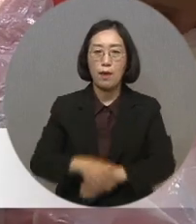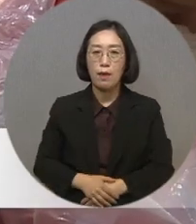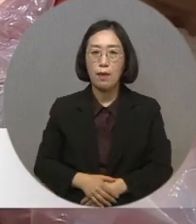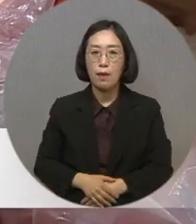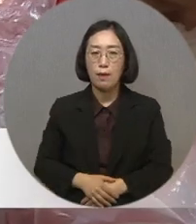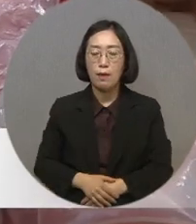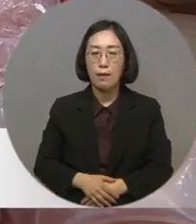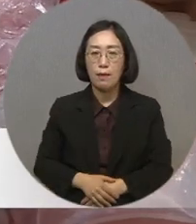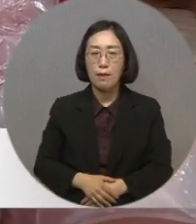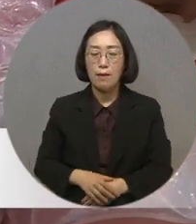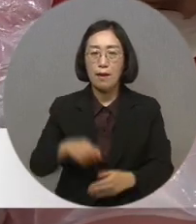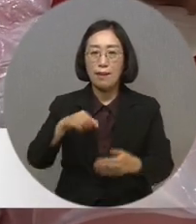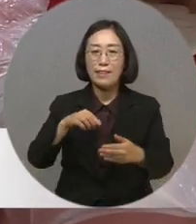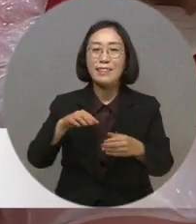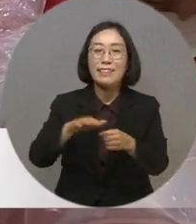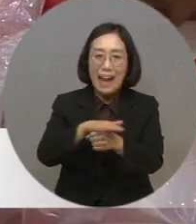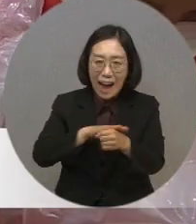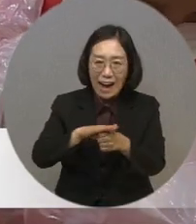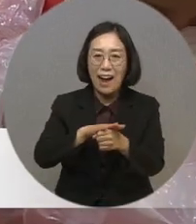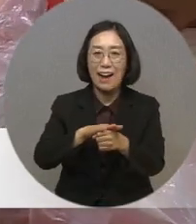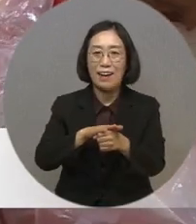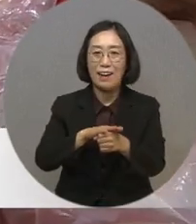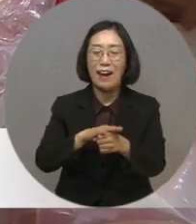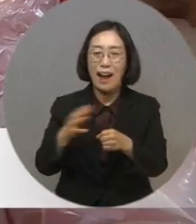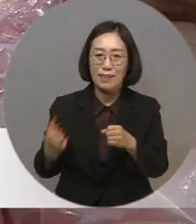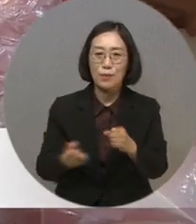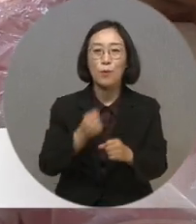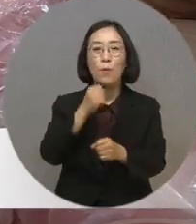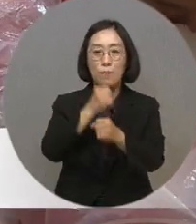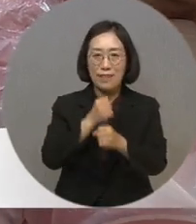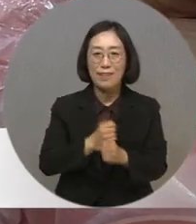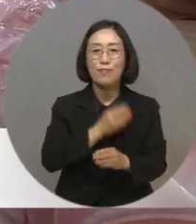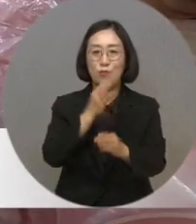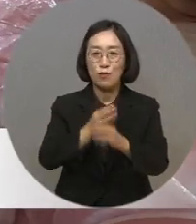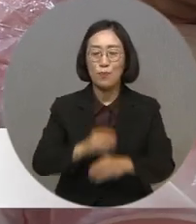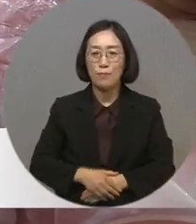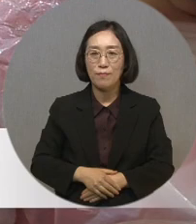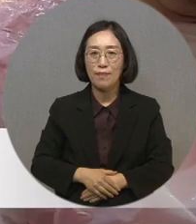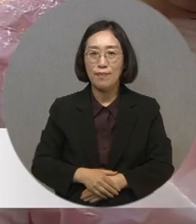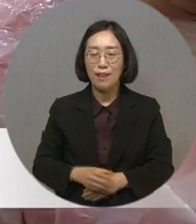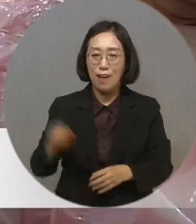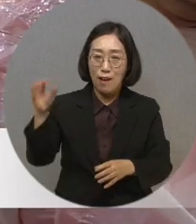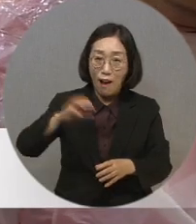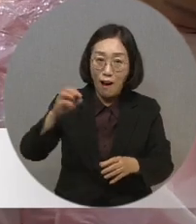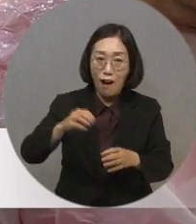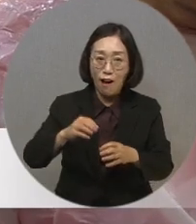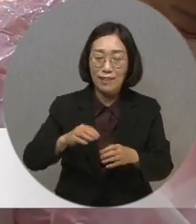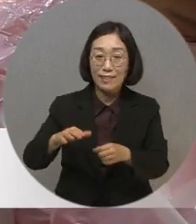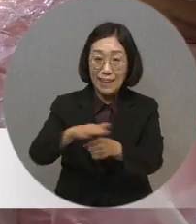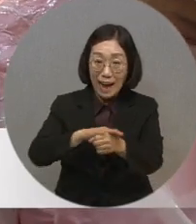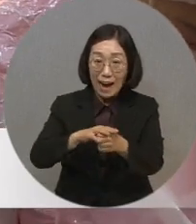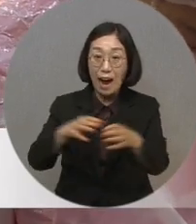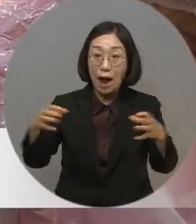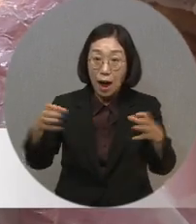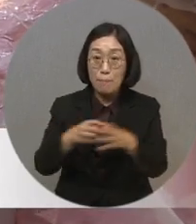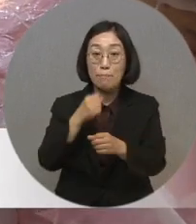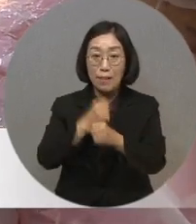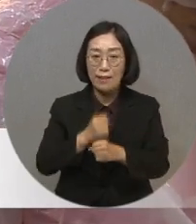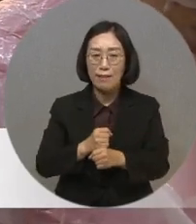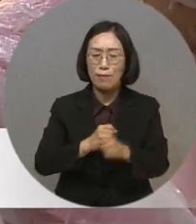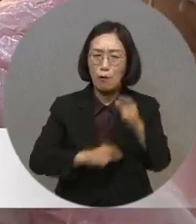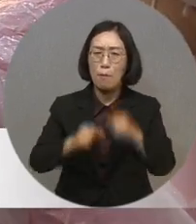사랑을 포기 속에 가득가득 담고 있습니다. 양념 플러스 사랑하면 굉장히